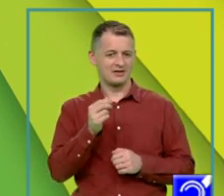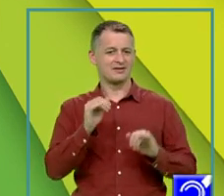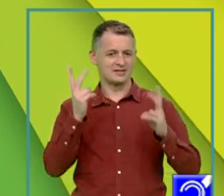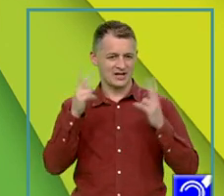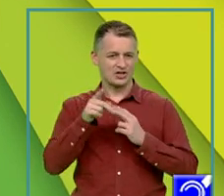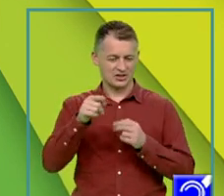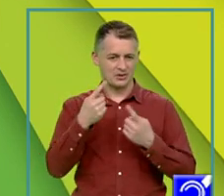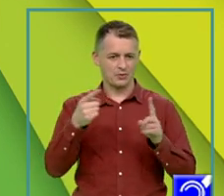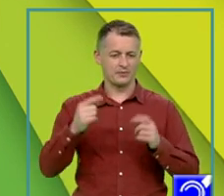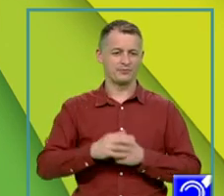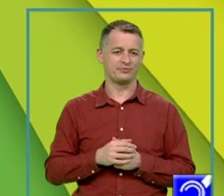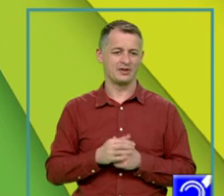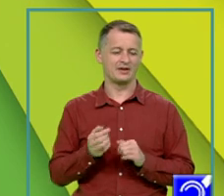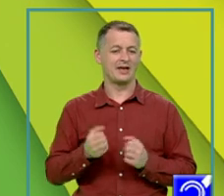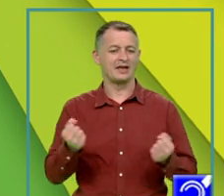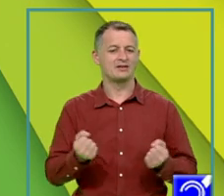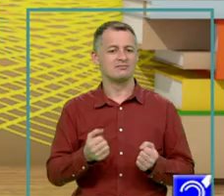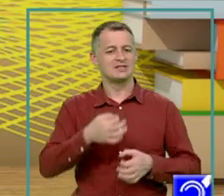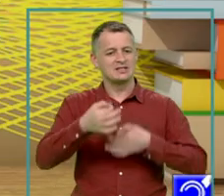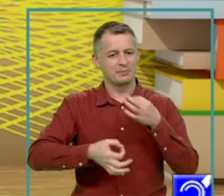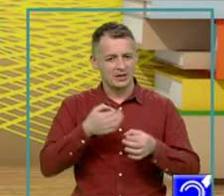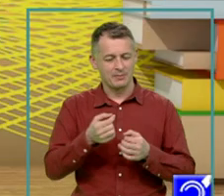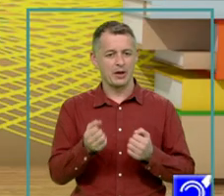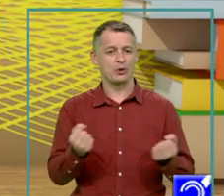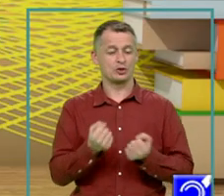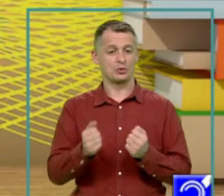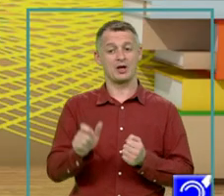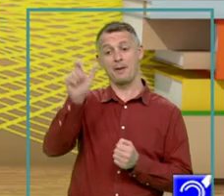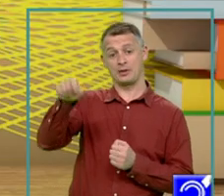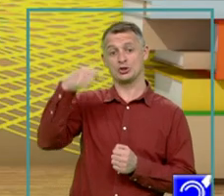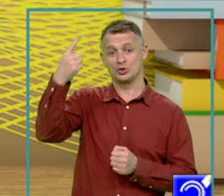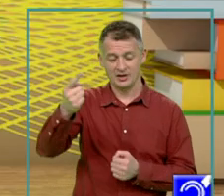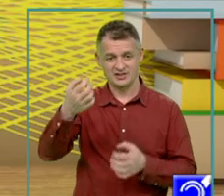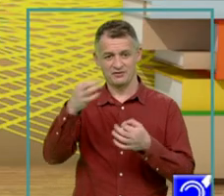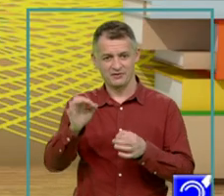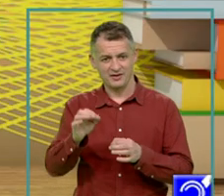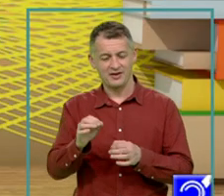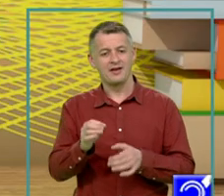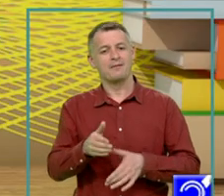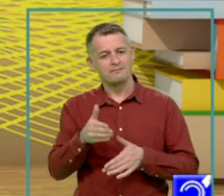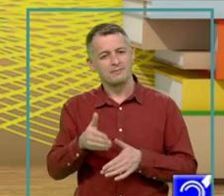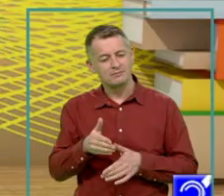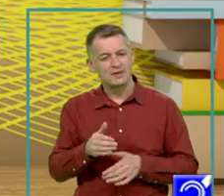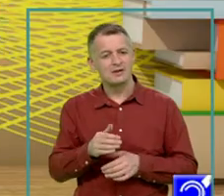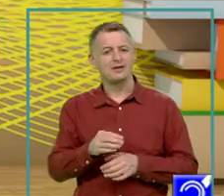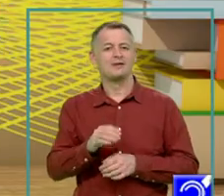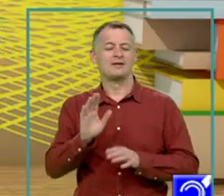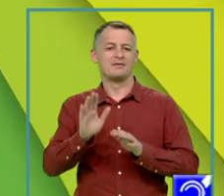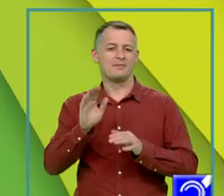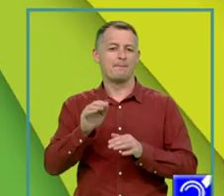este că exprimă o acțiune în așa fel încât interlocutorul să fie amenajat ai timp aș avea